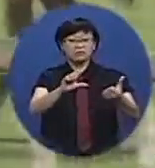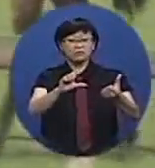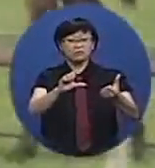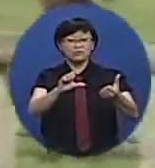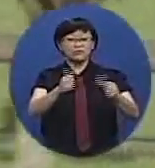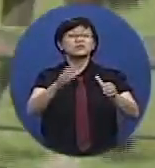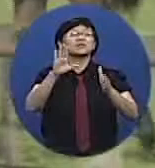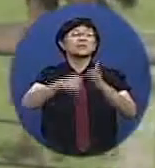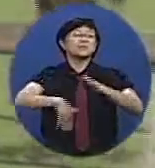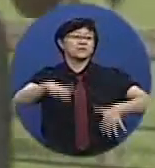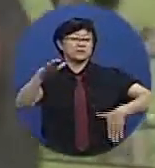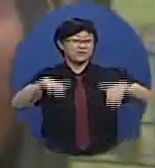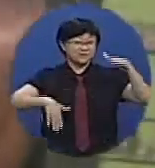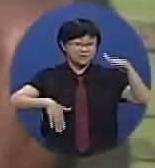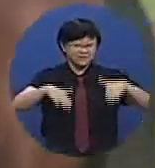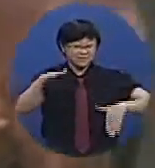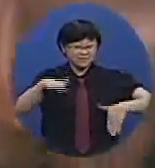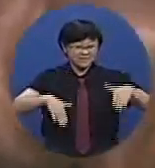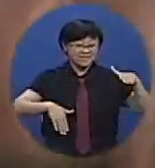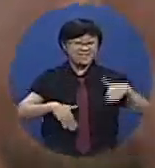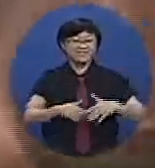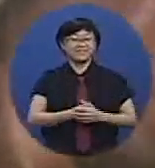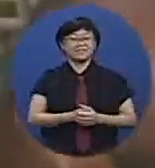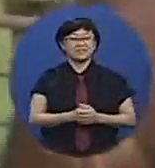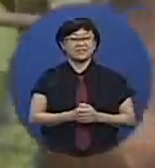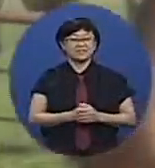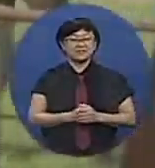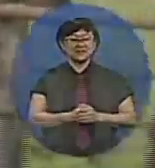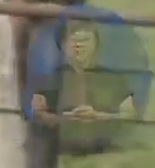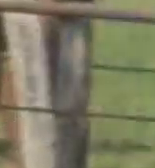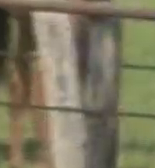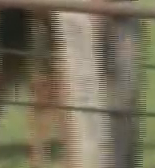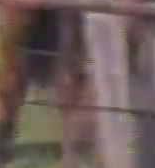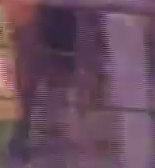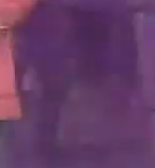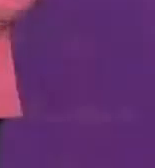가지러 갈 것 하나 없는데